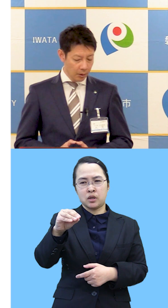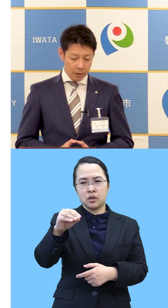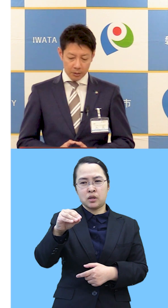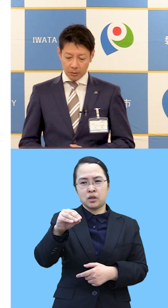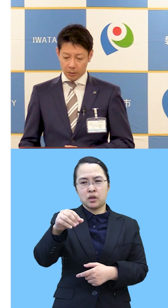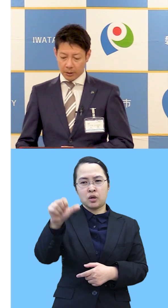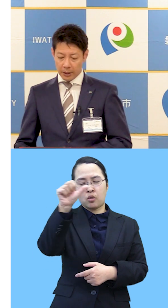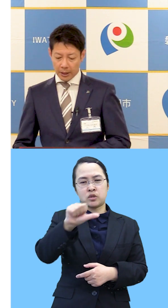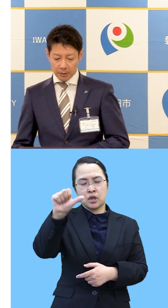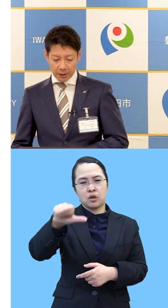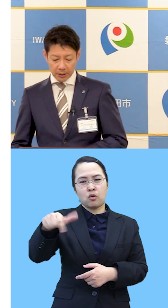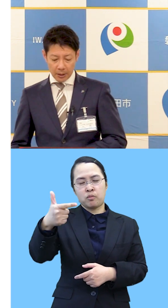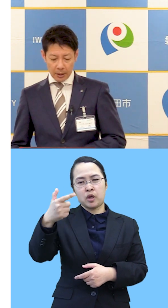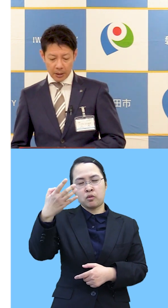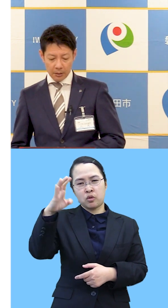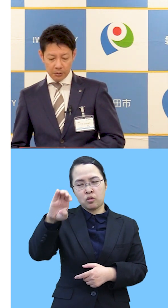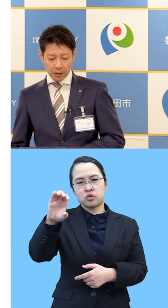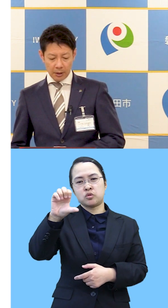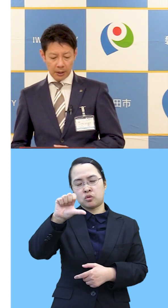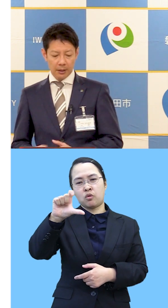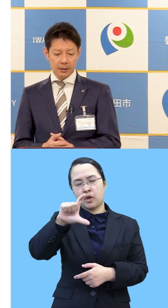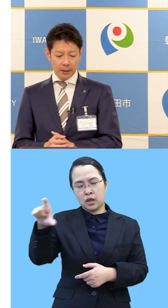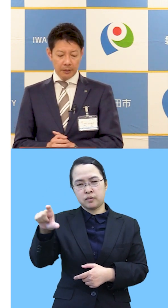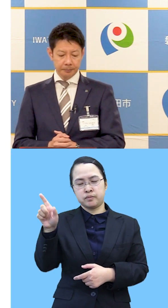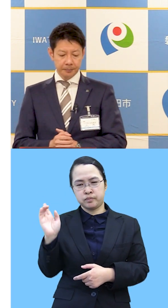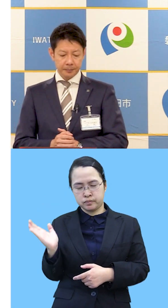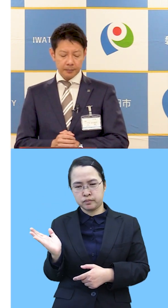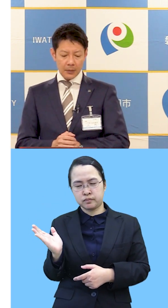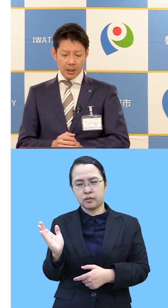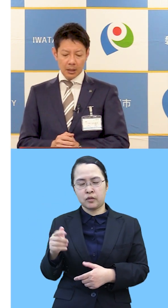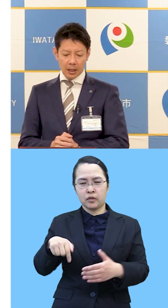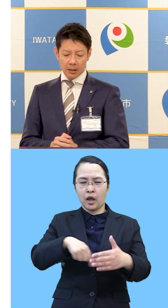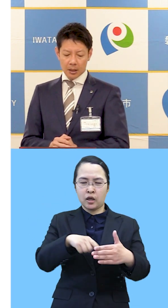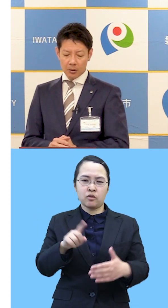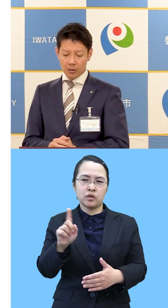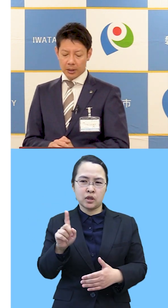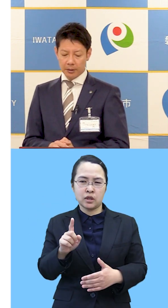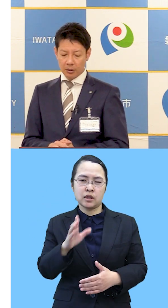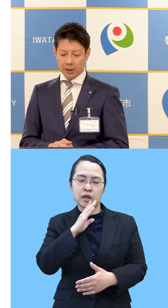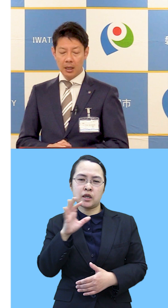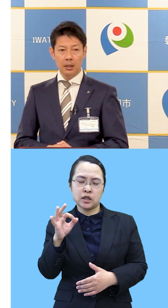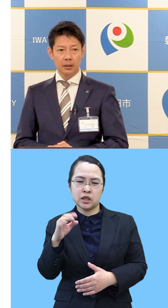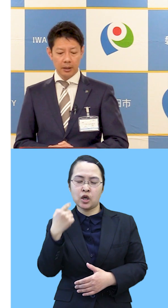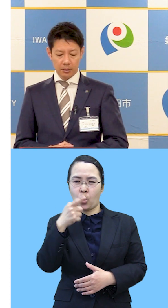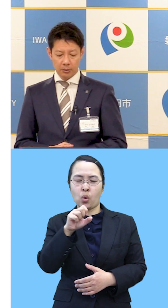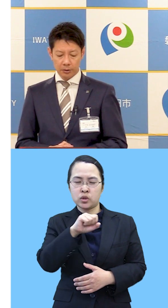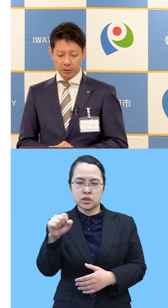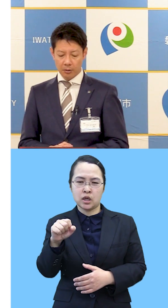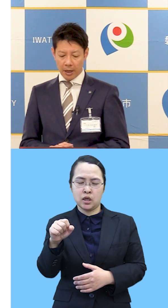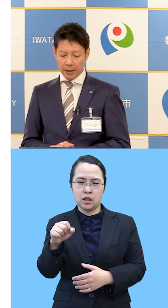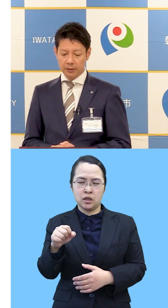1,995,645円ということであります。内訳はですね、現金口座振込が